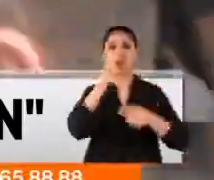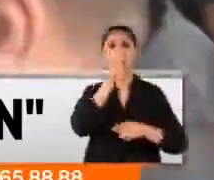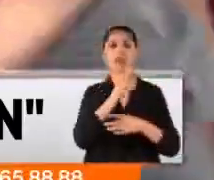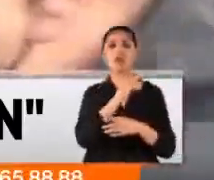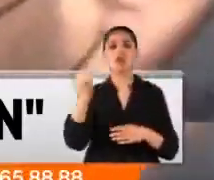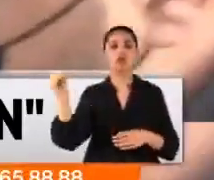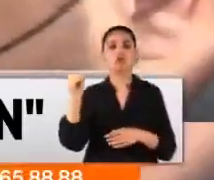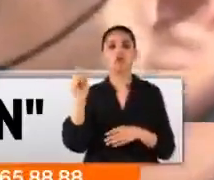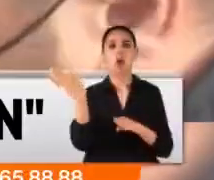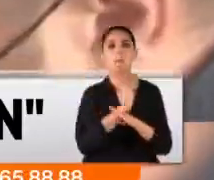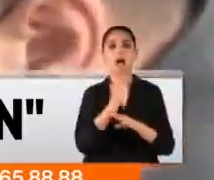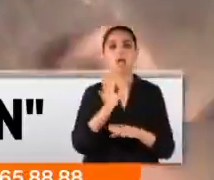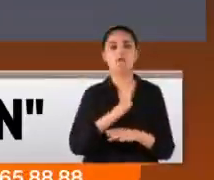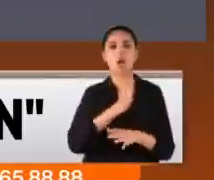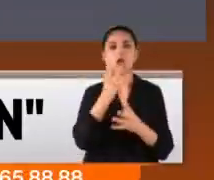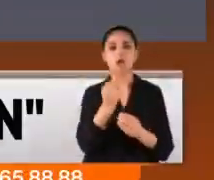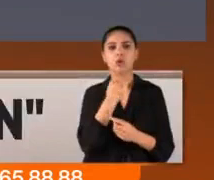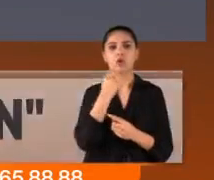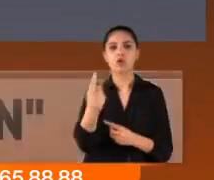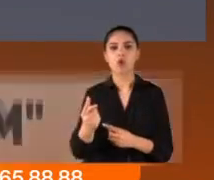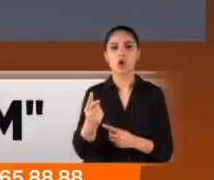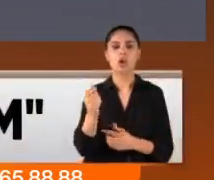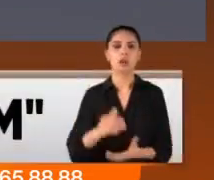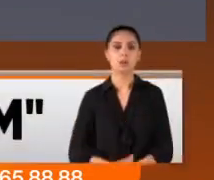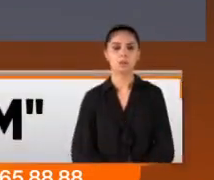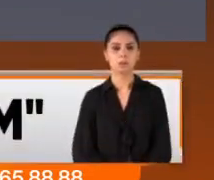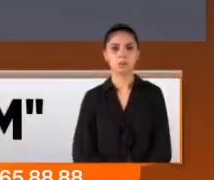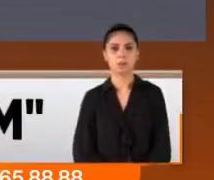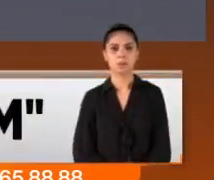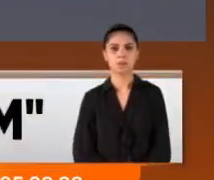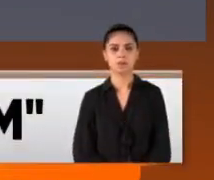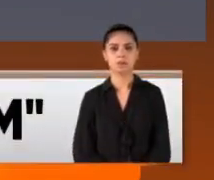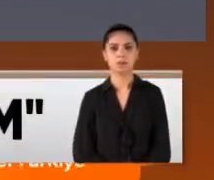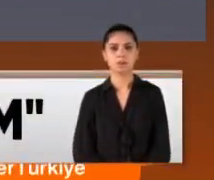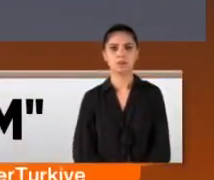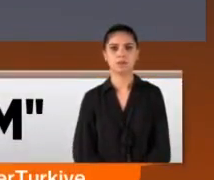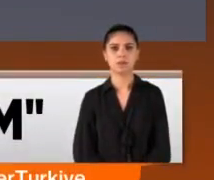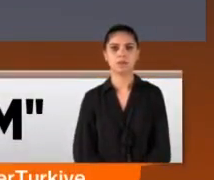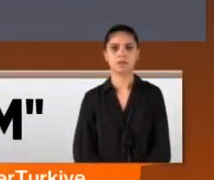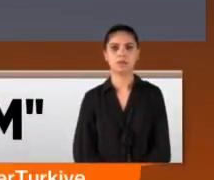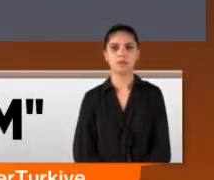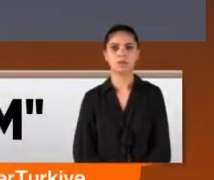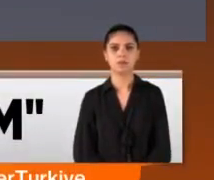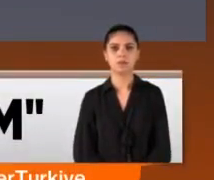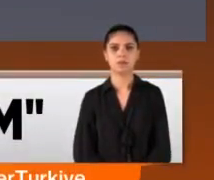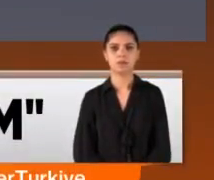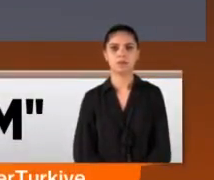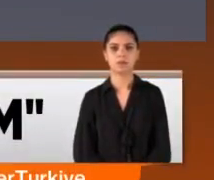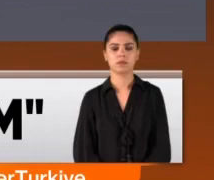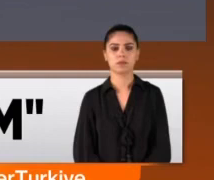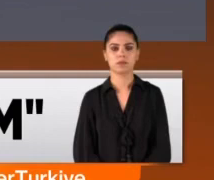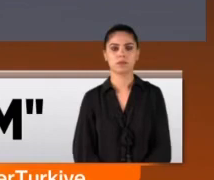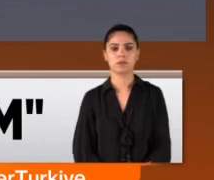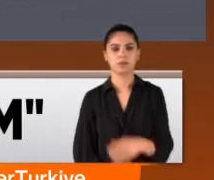200 milyon liralık mal varlığı olduğunu söyledi babasından soruşturmayı takip ederken Çiftlik Bank mağdurlarının 64 milyon lira zarara